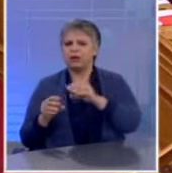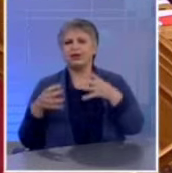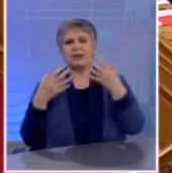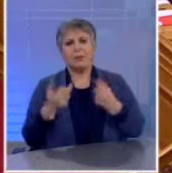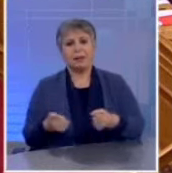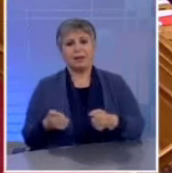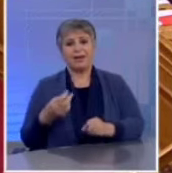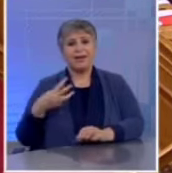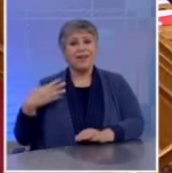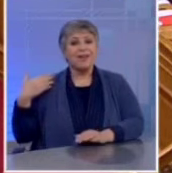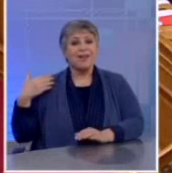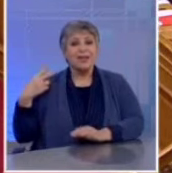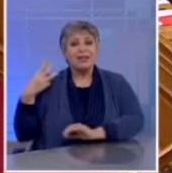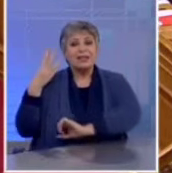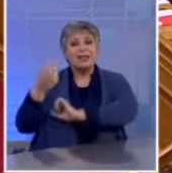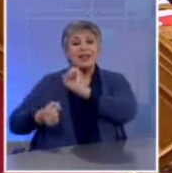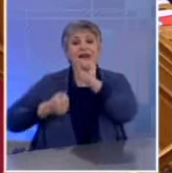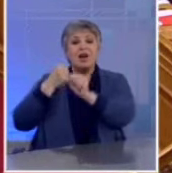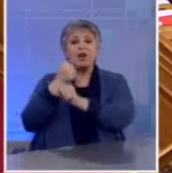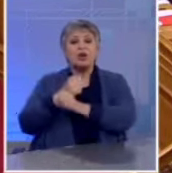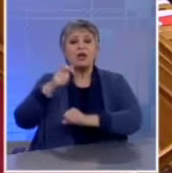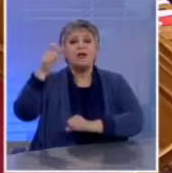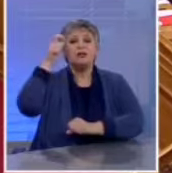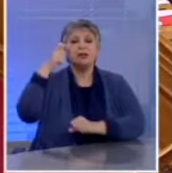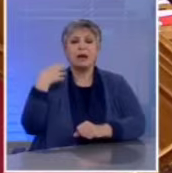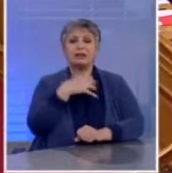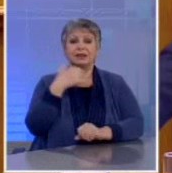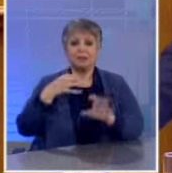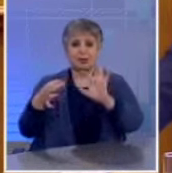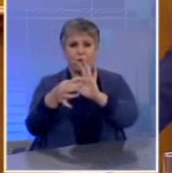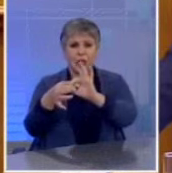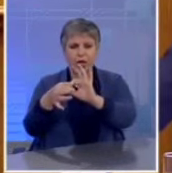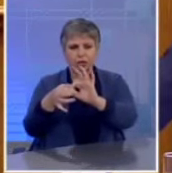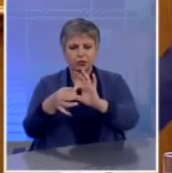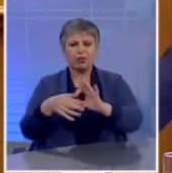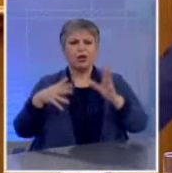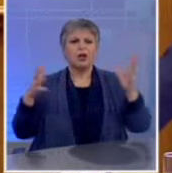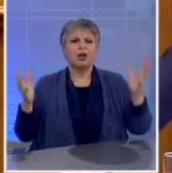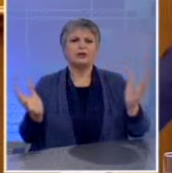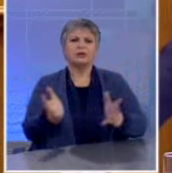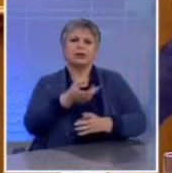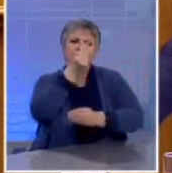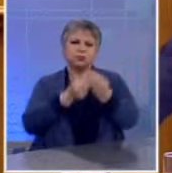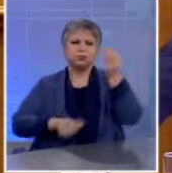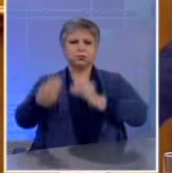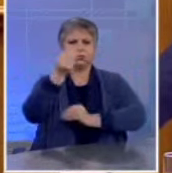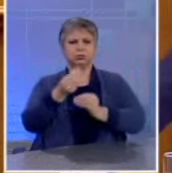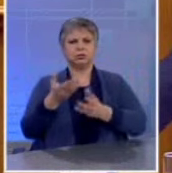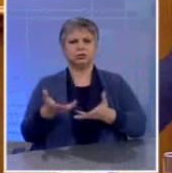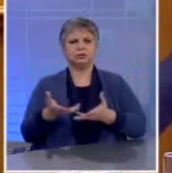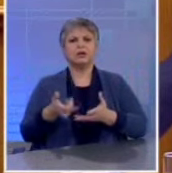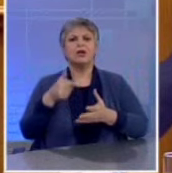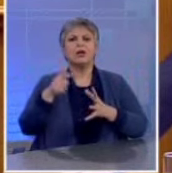της διακυβέρνησης Σαμαρά Βενιζέλου χάθηκε στην κυριολεξία η μπάλα. Χάθηκε κάθε έλεγχος. Θέργεψε ένα